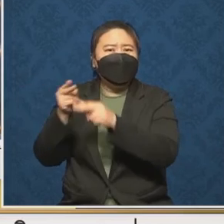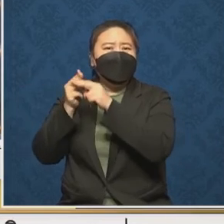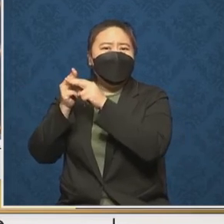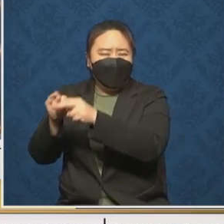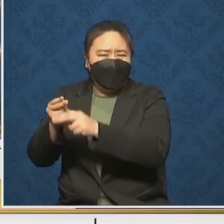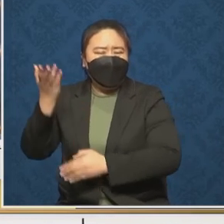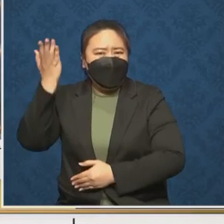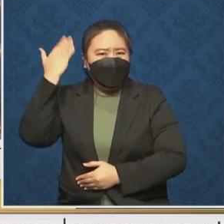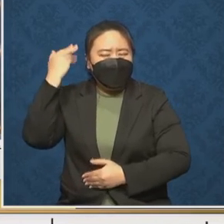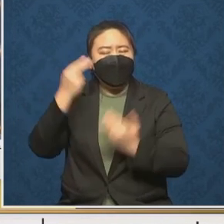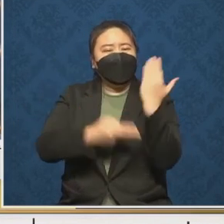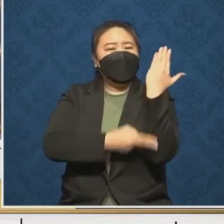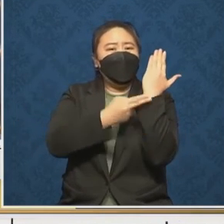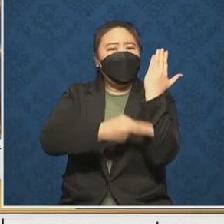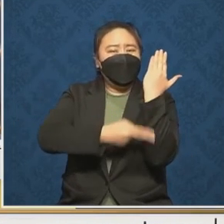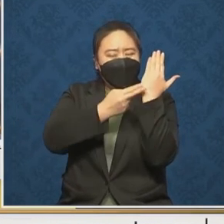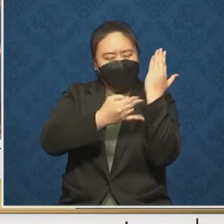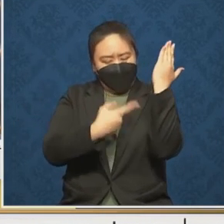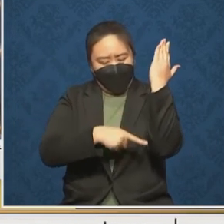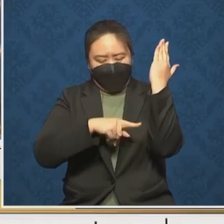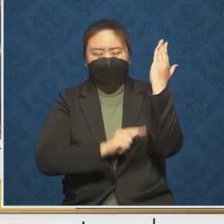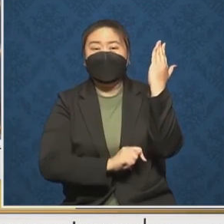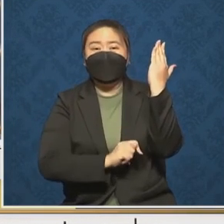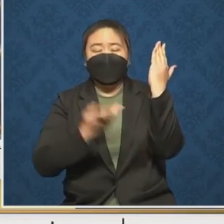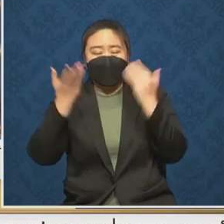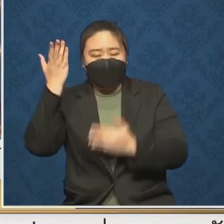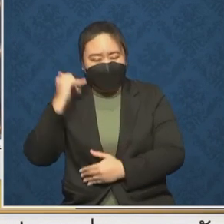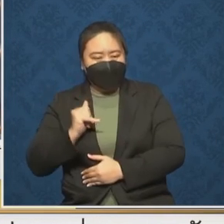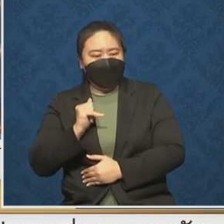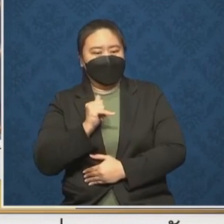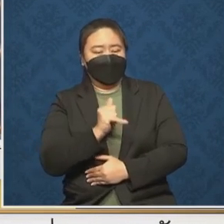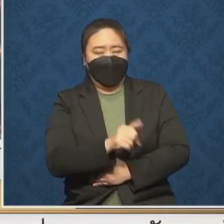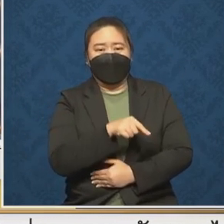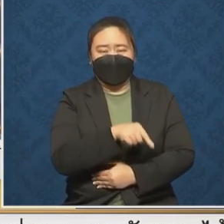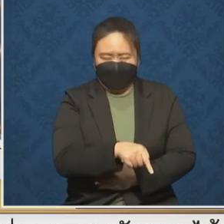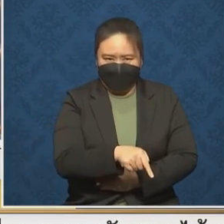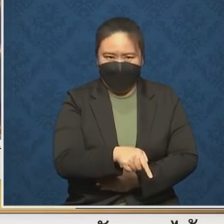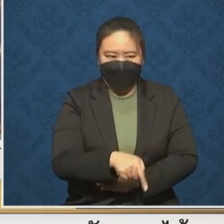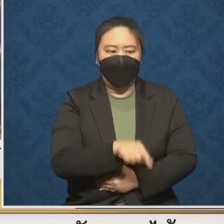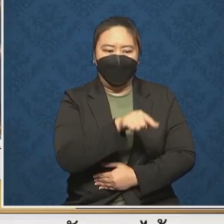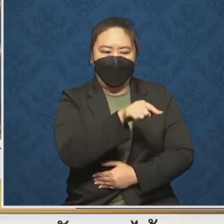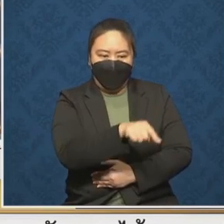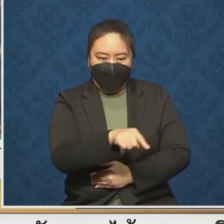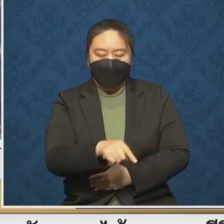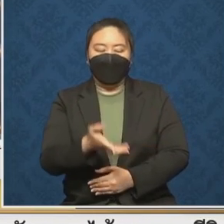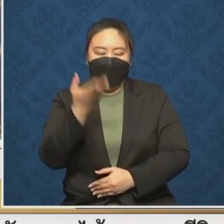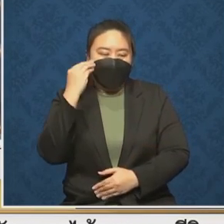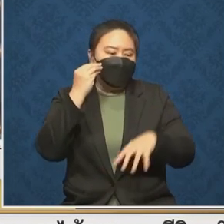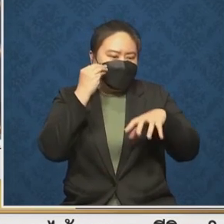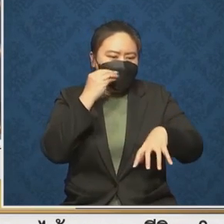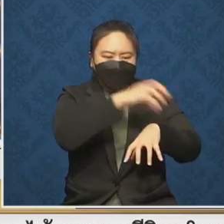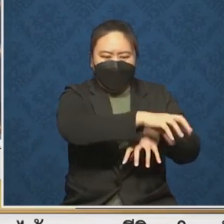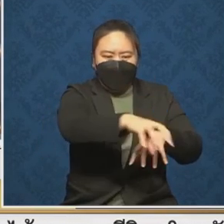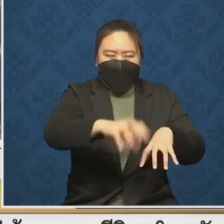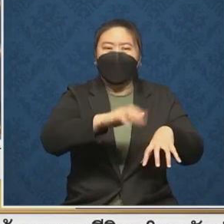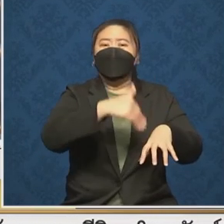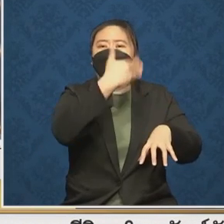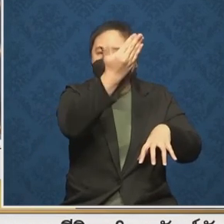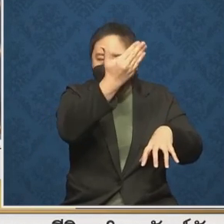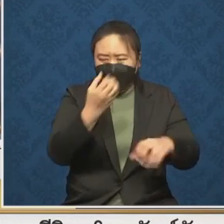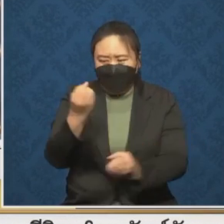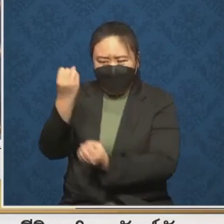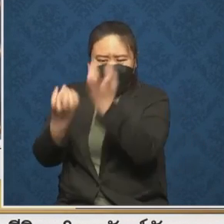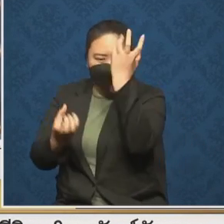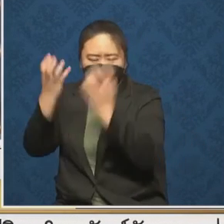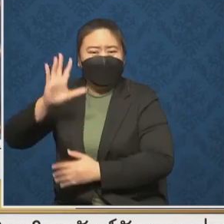ี่โงแรมในจงหวดปัตตนีเลยวาคุณป่ารุกคุณป่ารุกประชาชนอย่นเปนต